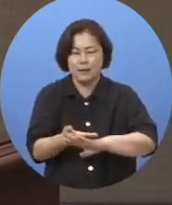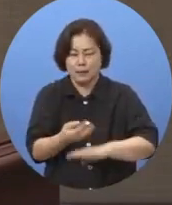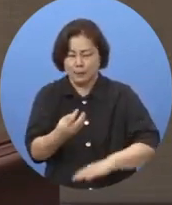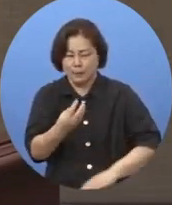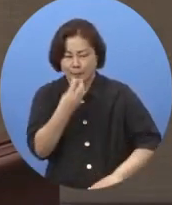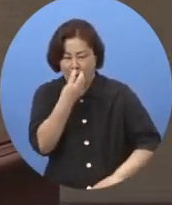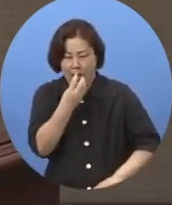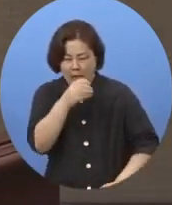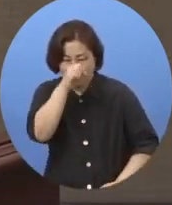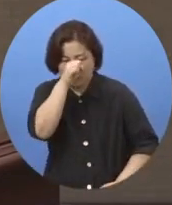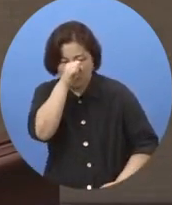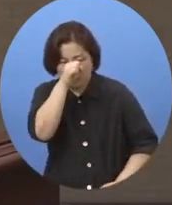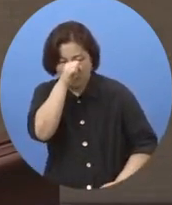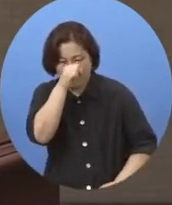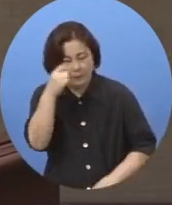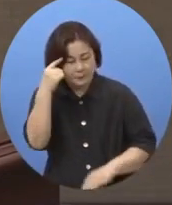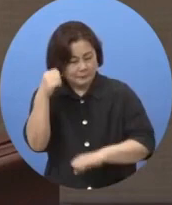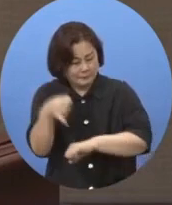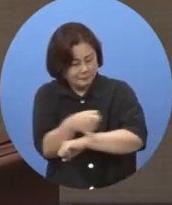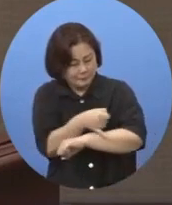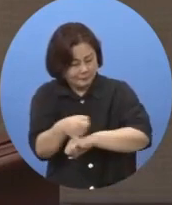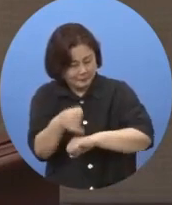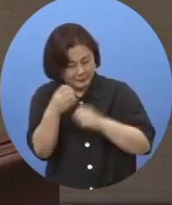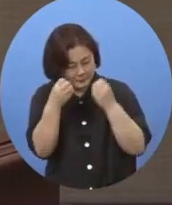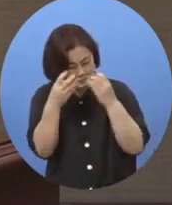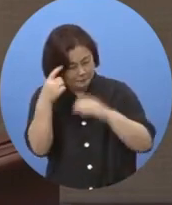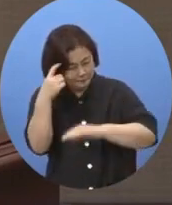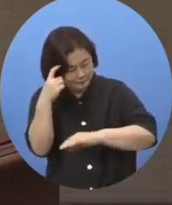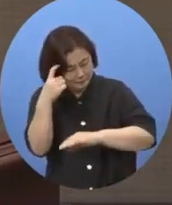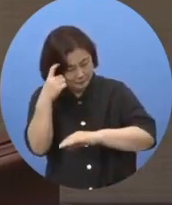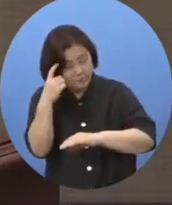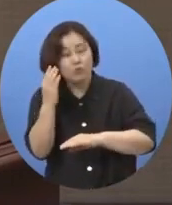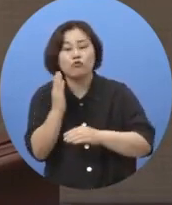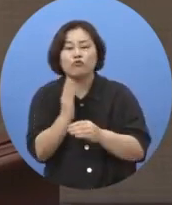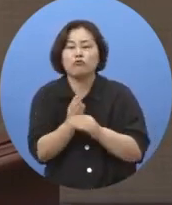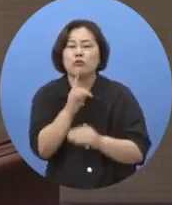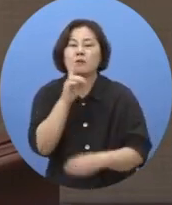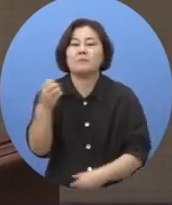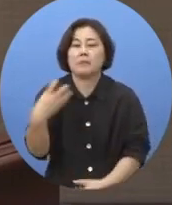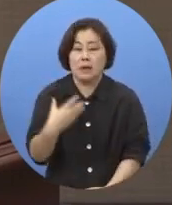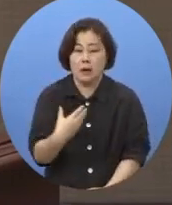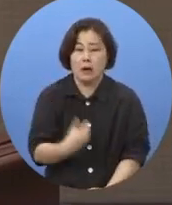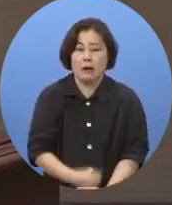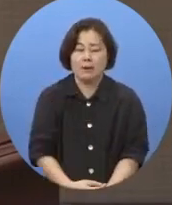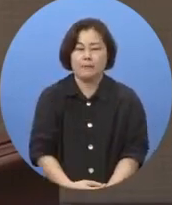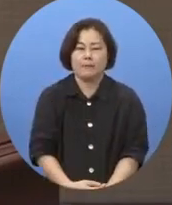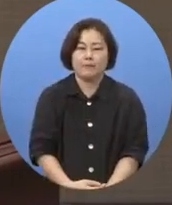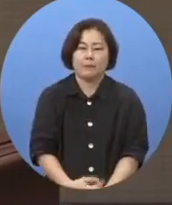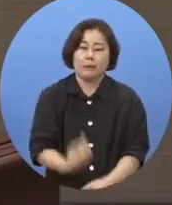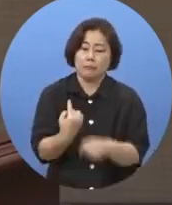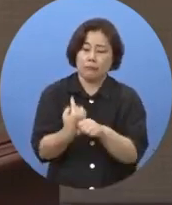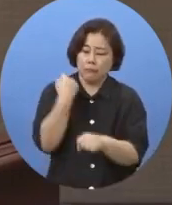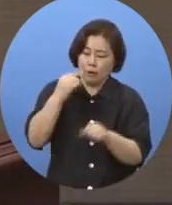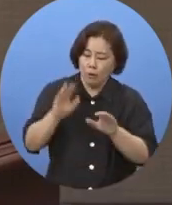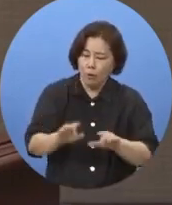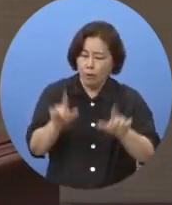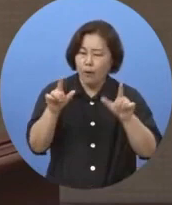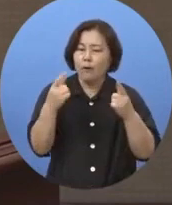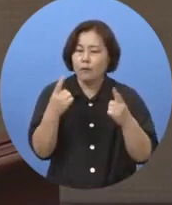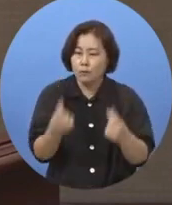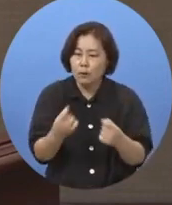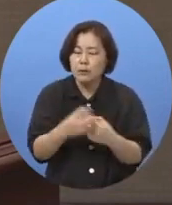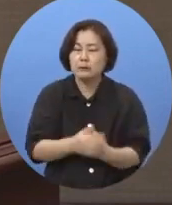혁신적인 디자인으로 다시 검토하고 있기 때문이라고 합니다 지난해도 올해도